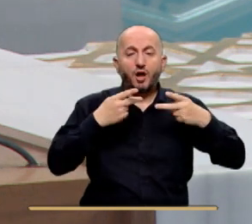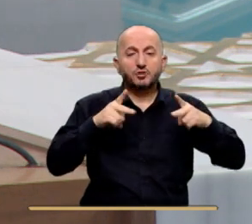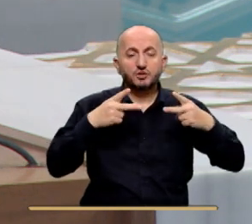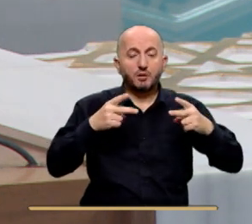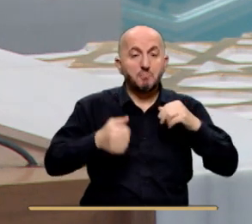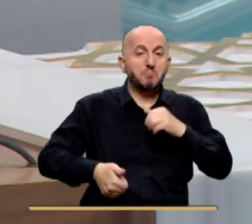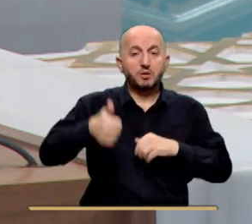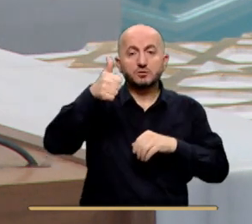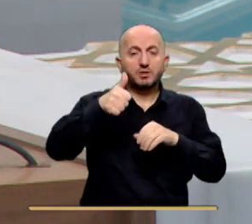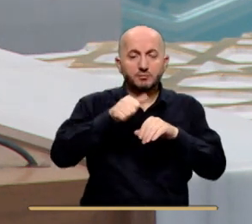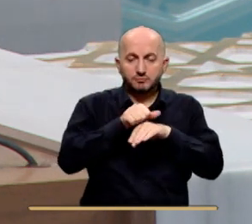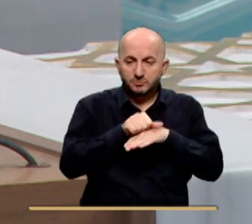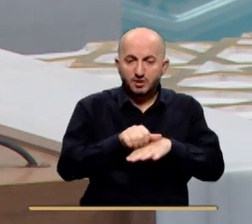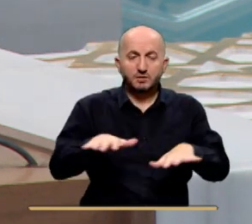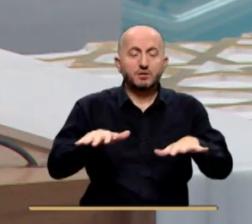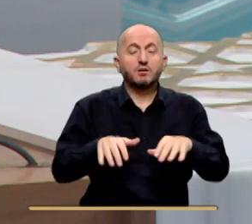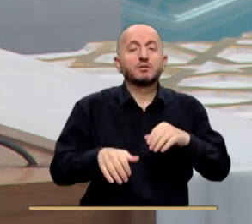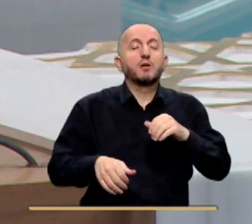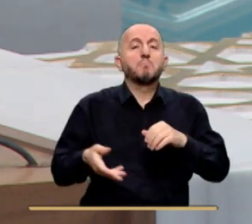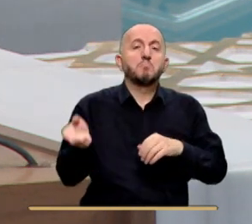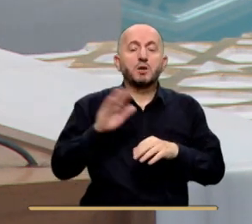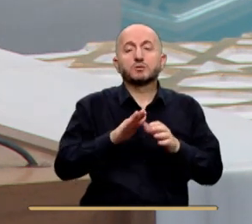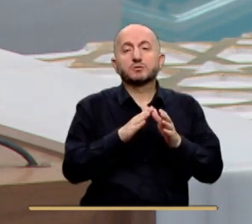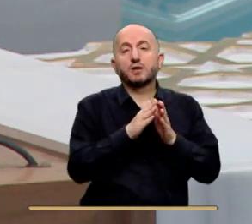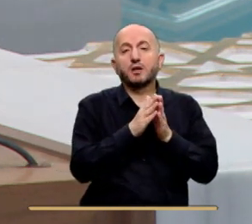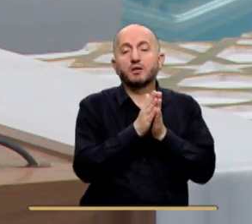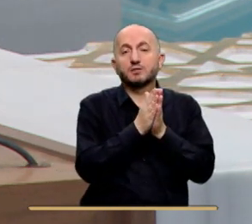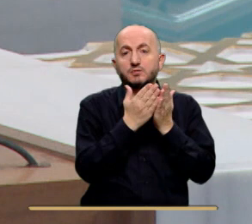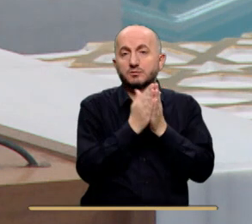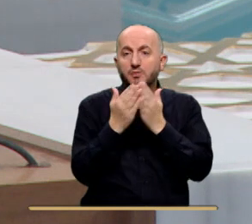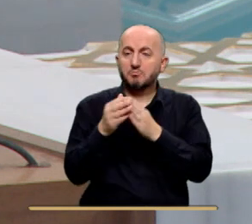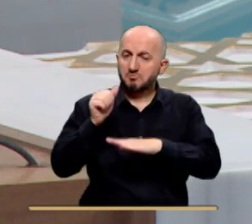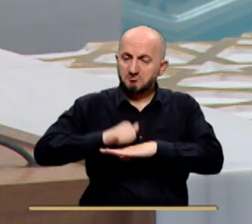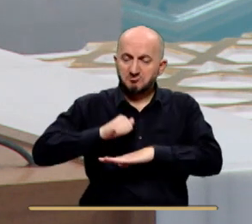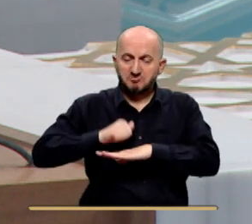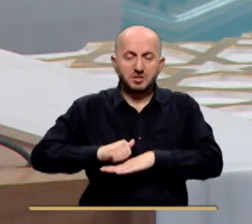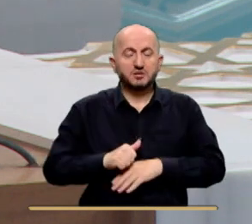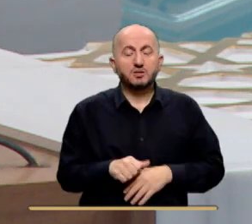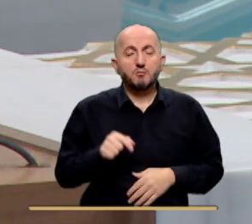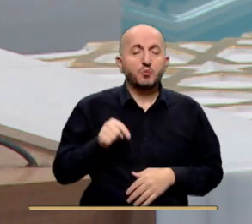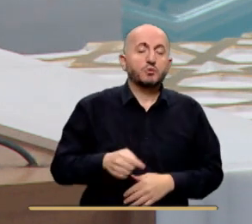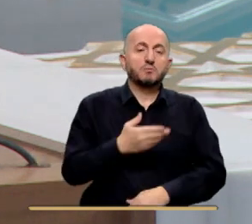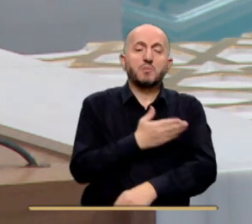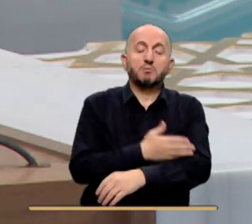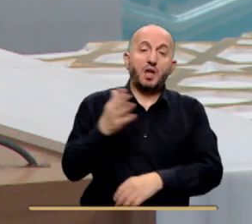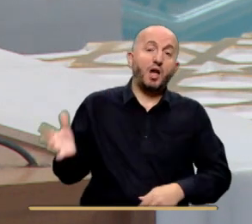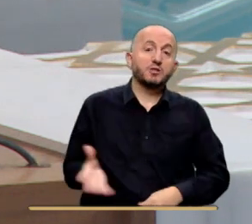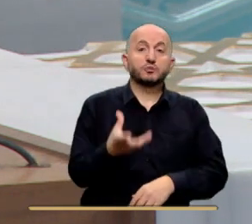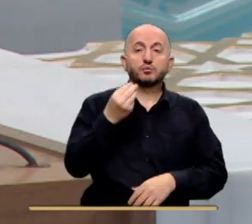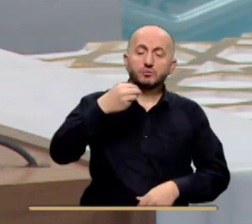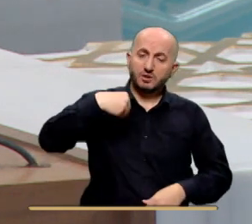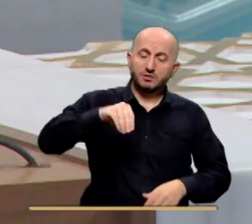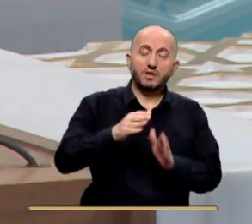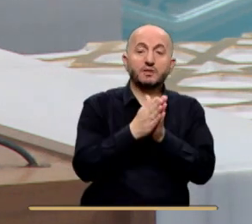başkanlığımız yayınlarından hem başka yayın evleri de bastı. Bugün memleketimizde en çok satılan